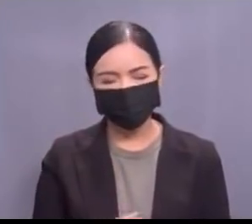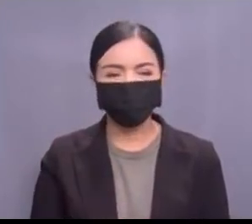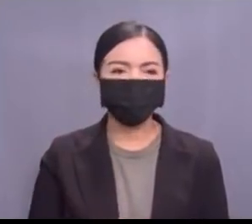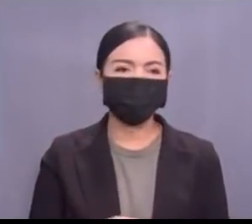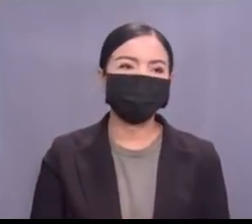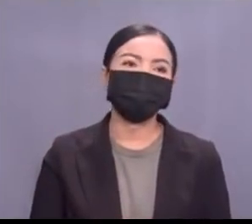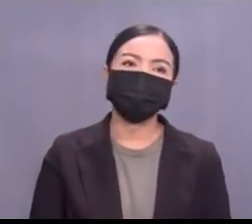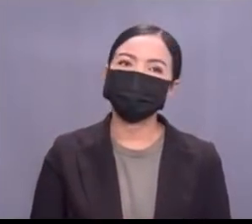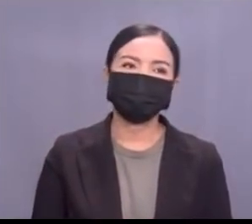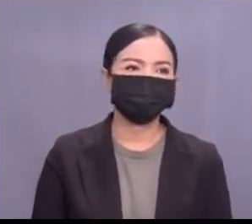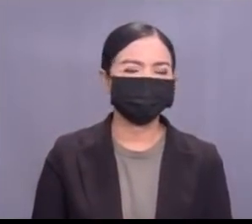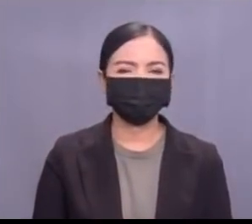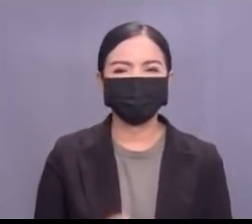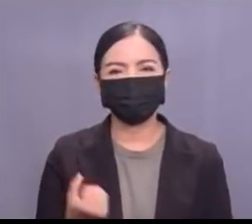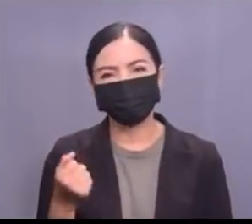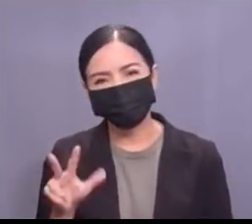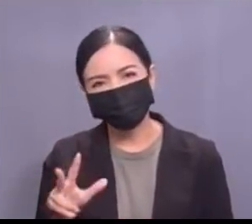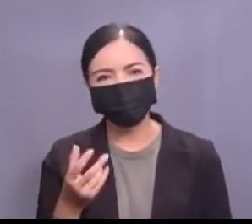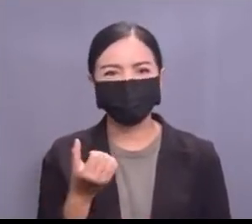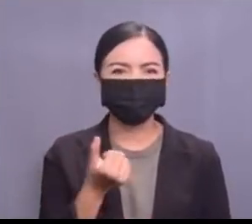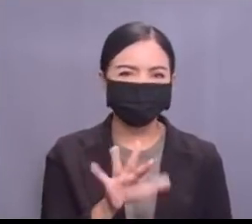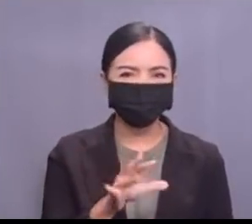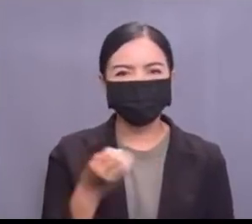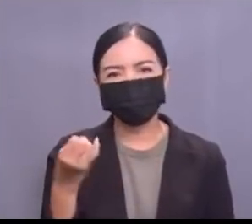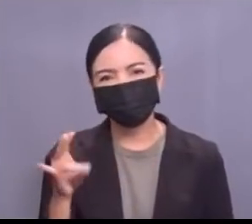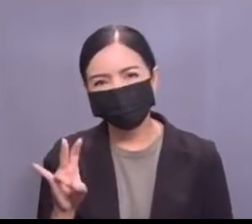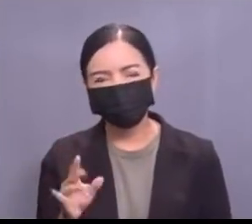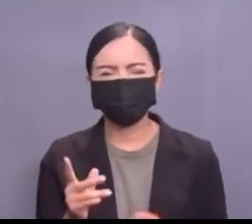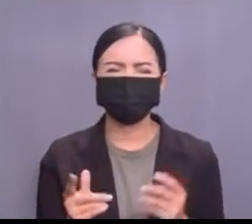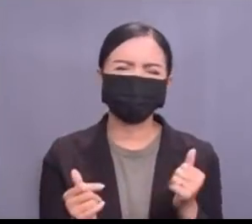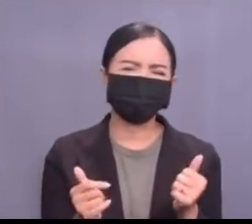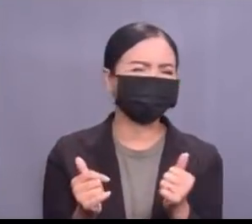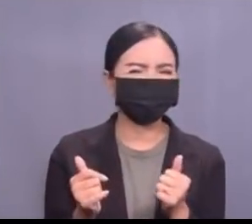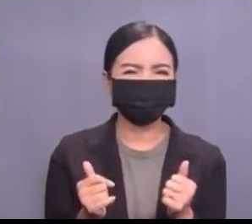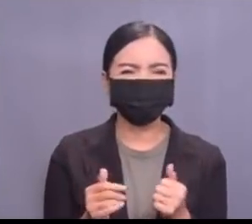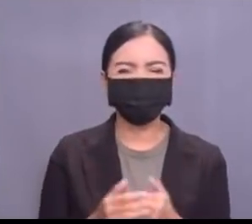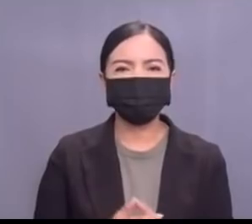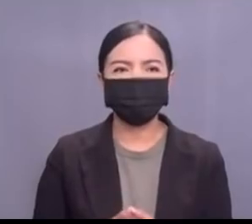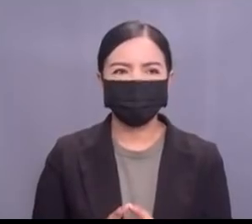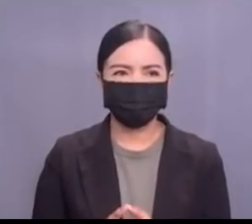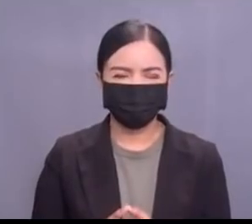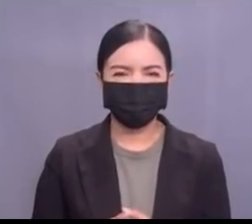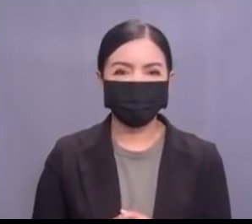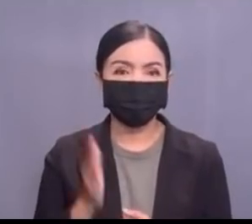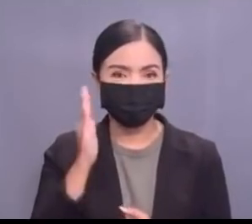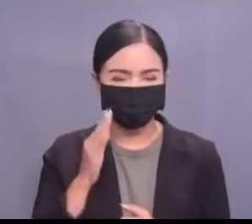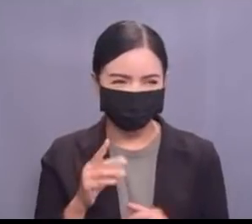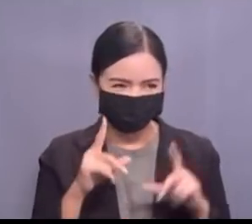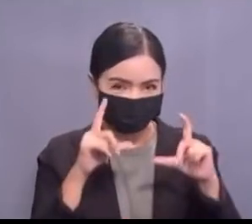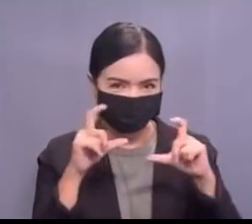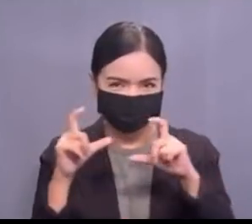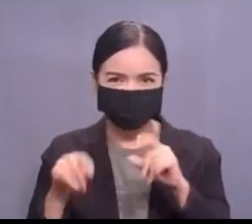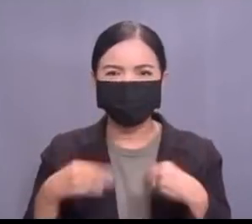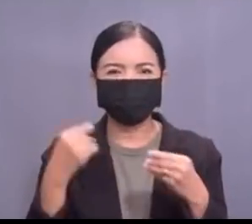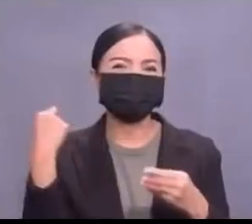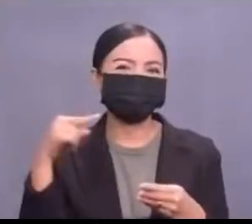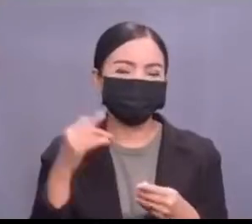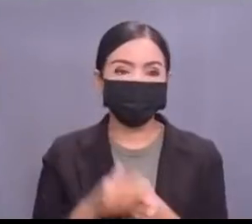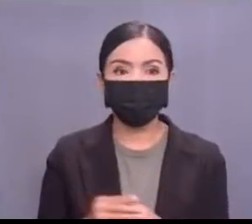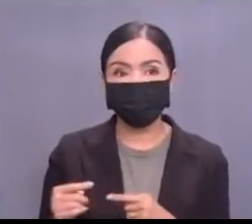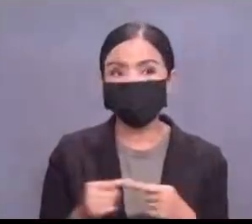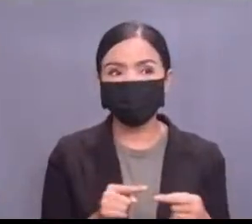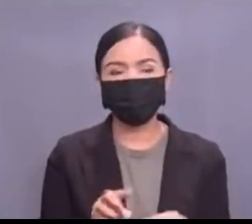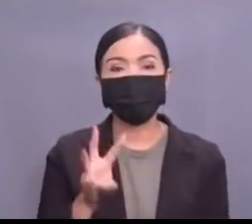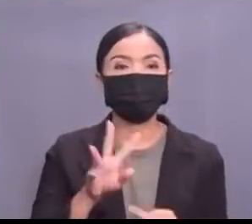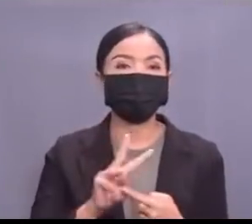าเอาประมาณนี้เตรียมเสื้อผ้ากันให้ดีไปถ่ายรูปหนุ่มๆก็เตรียมไปถ่ายรูปให้สาวๆเอาไปกันต่อที่วังน้ำเขียวค่ะหยุ